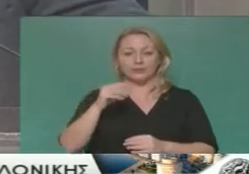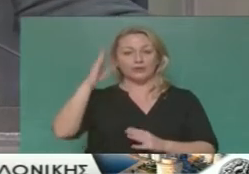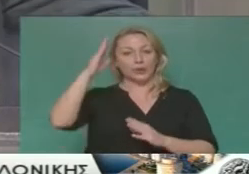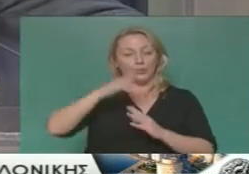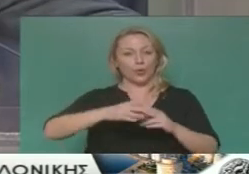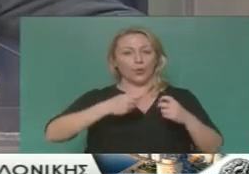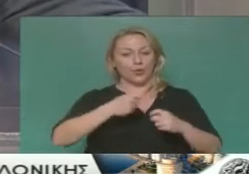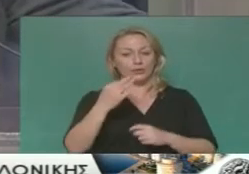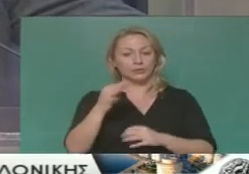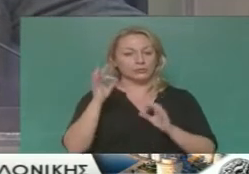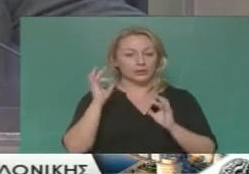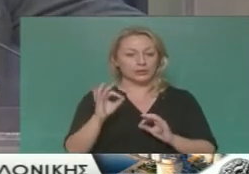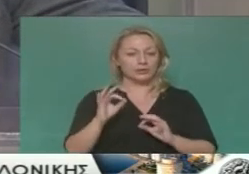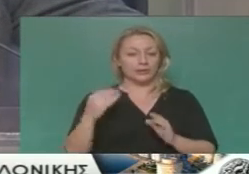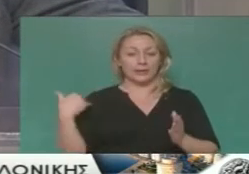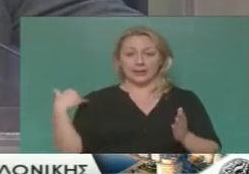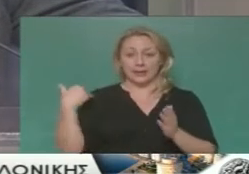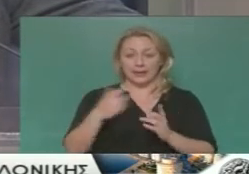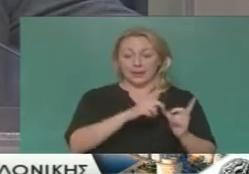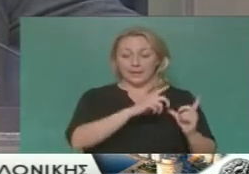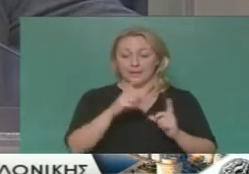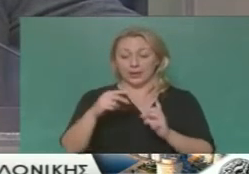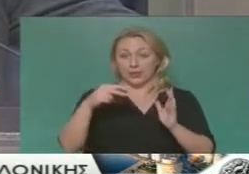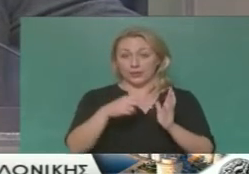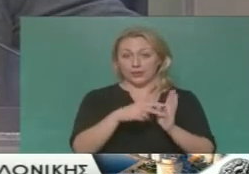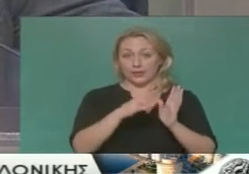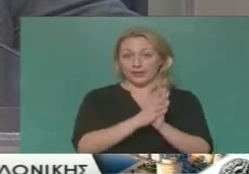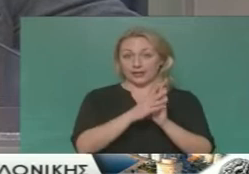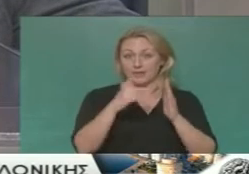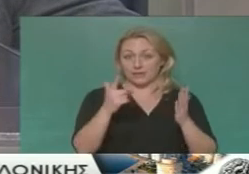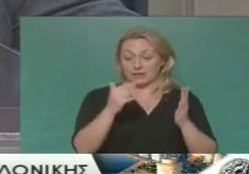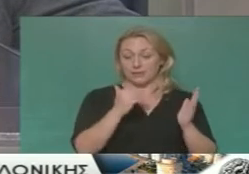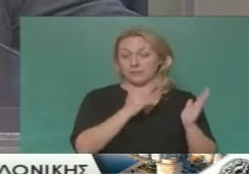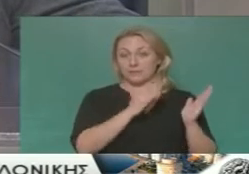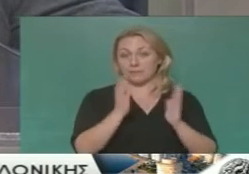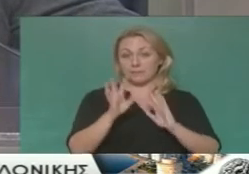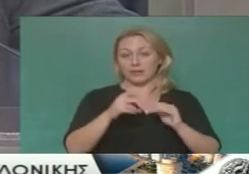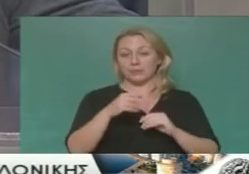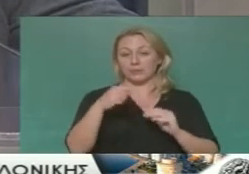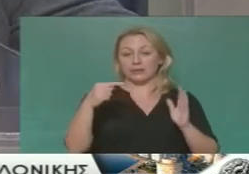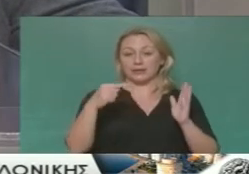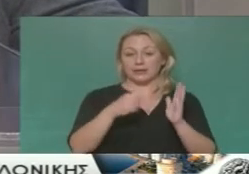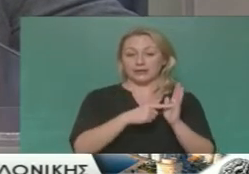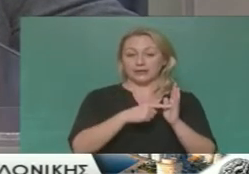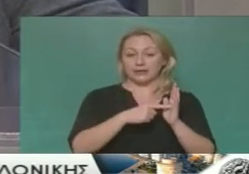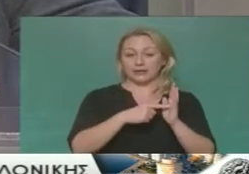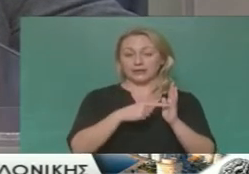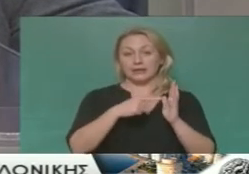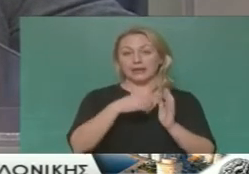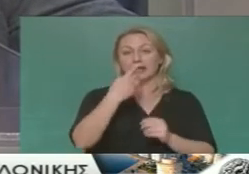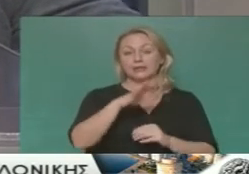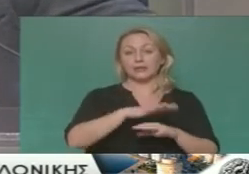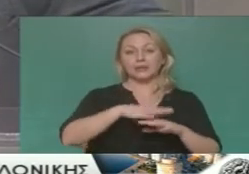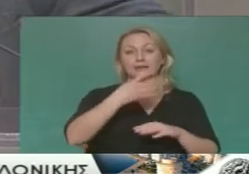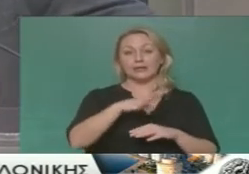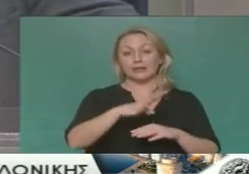του ΑΣΤ, μέχρι και τον Μάιο του 2017 ήταν περίπου γύρω στα 1.450